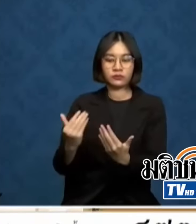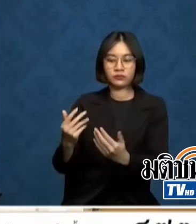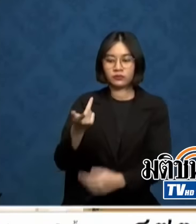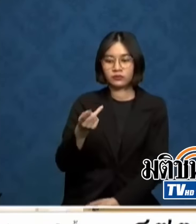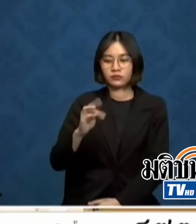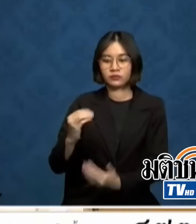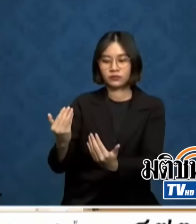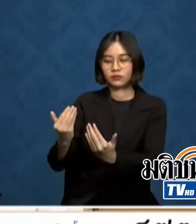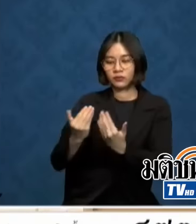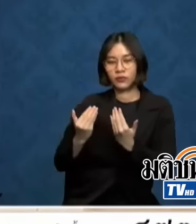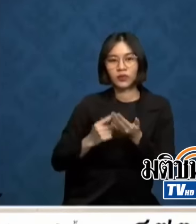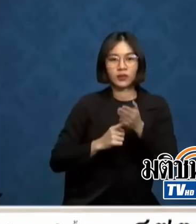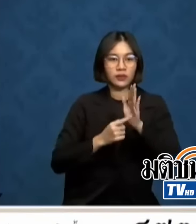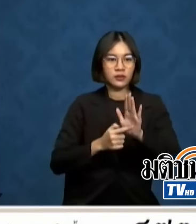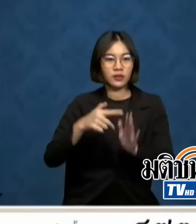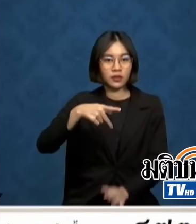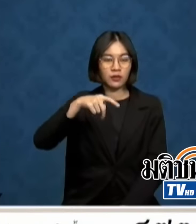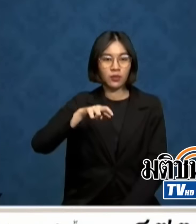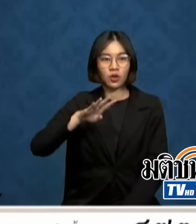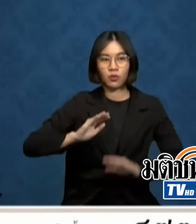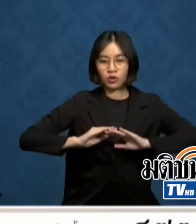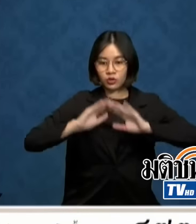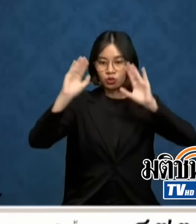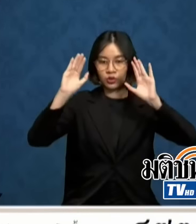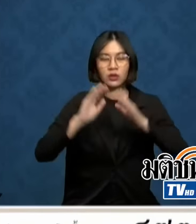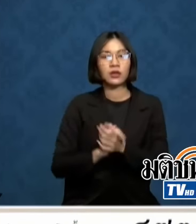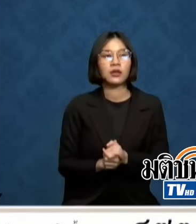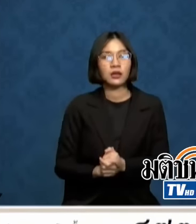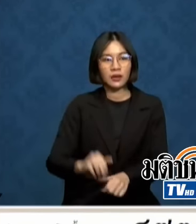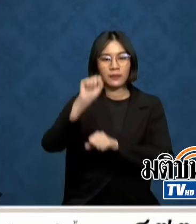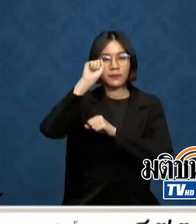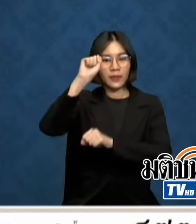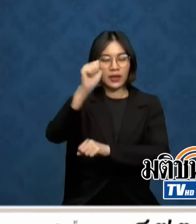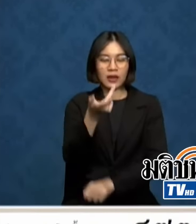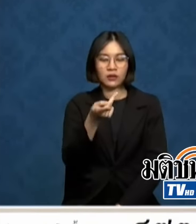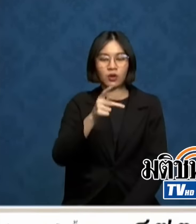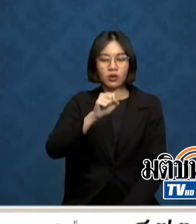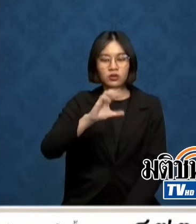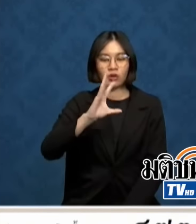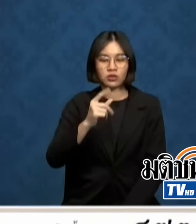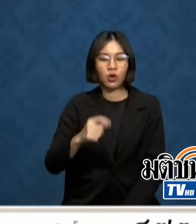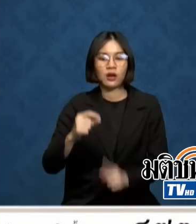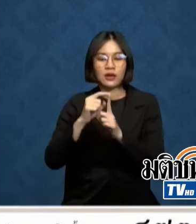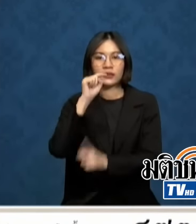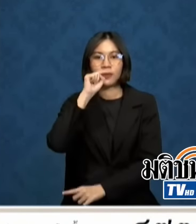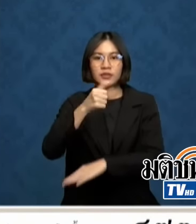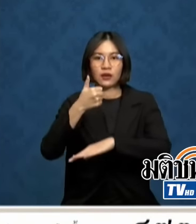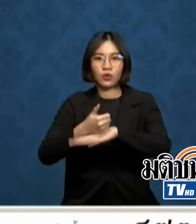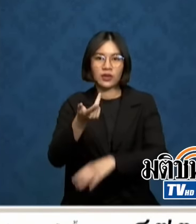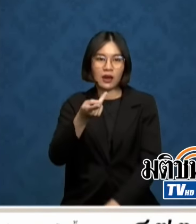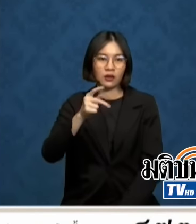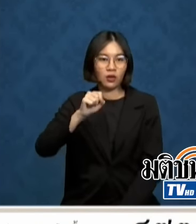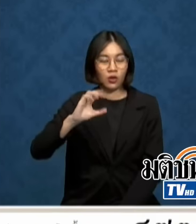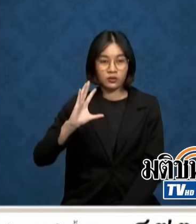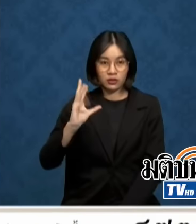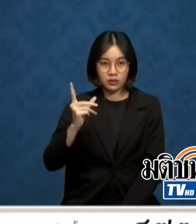รัฐมนตรีขอเสนอร่างพระราชบัญญัติยกเลิกประกาศคณะรักษาความสงบแห่งชาติและคำสั่งหัวหน้าคณะรักษาความ